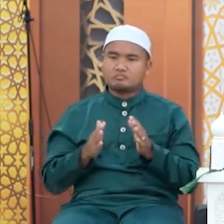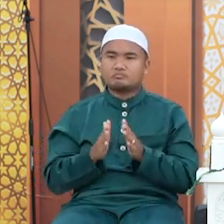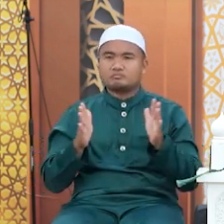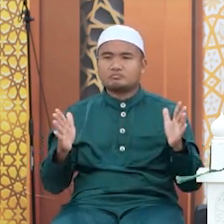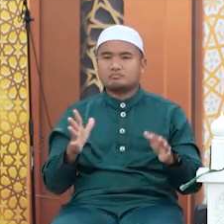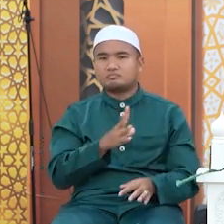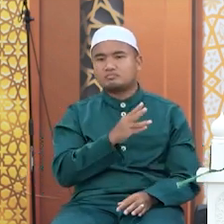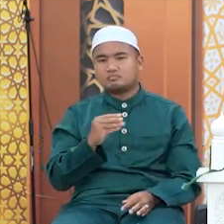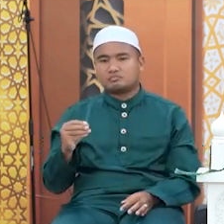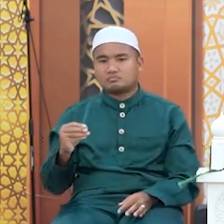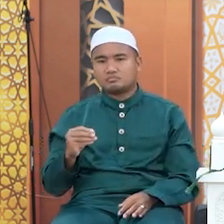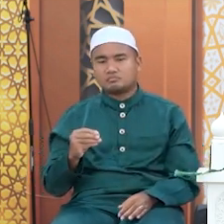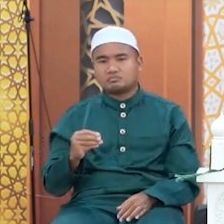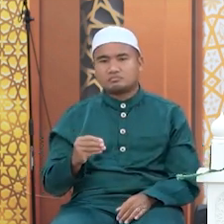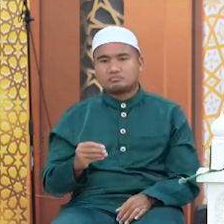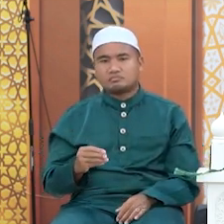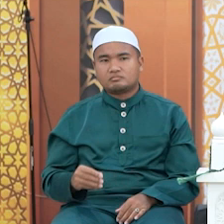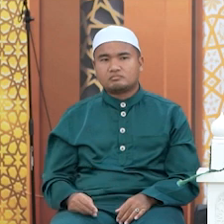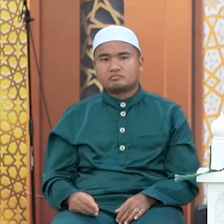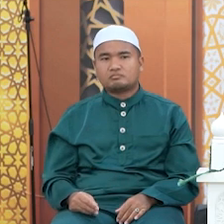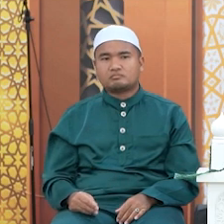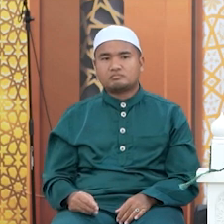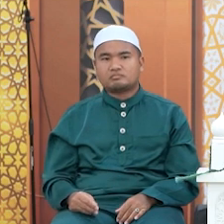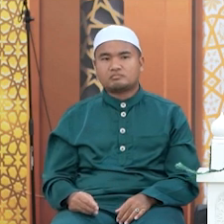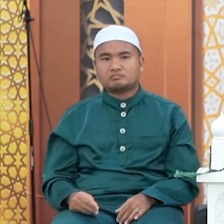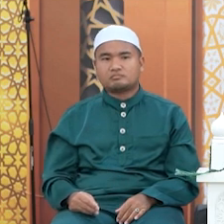sifat rahmatnya, Nabi kata apa?